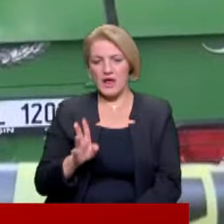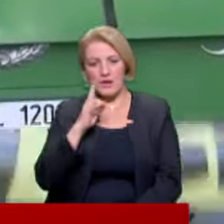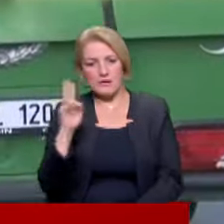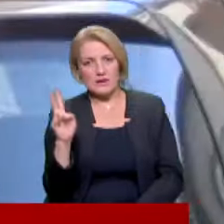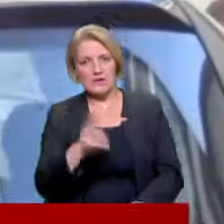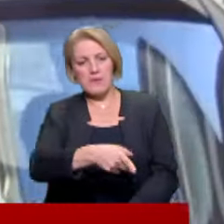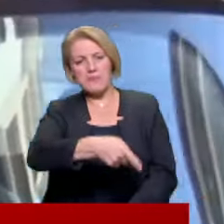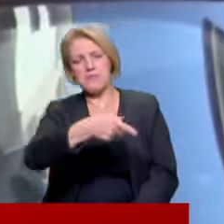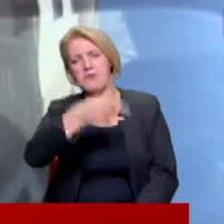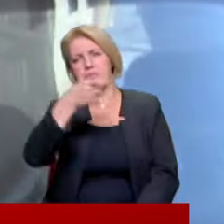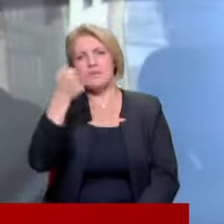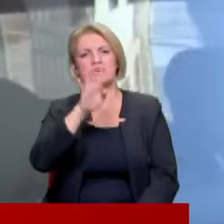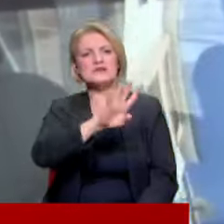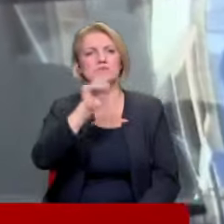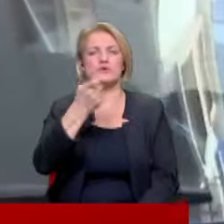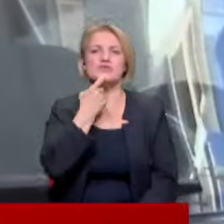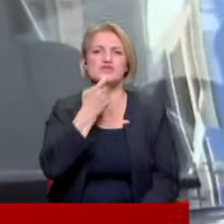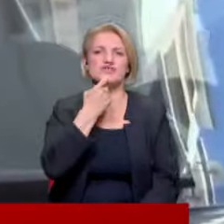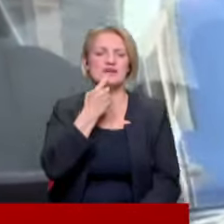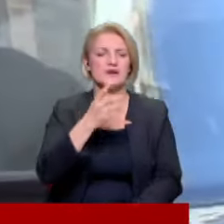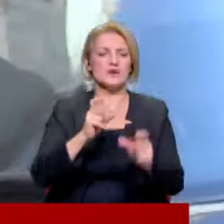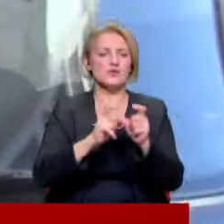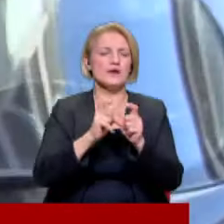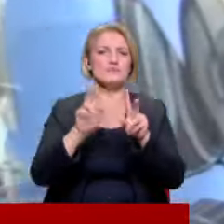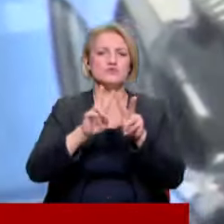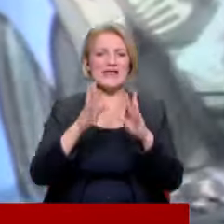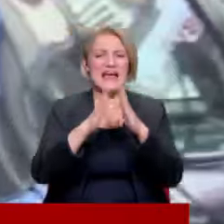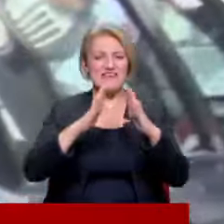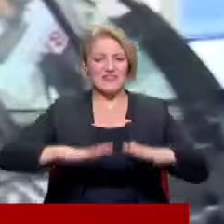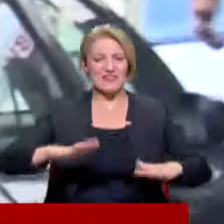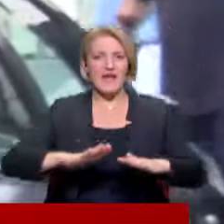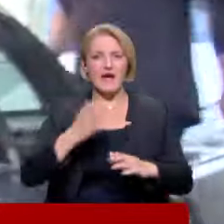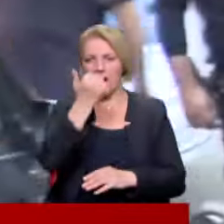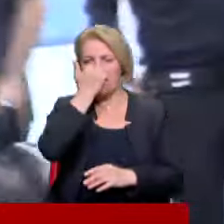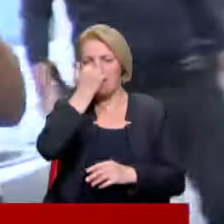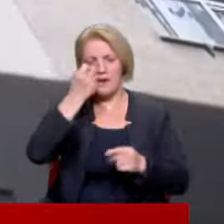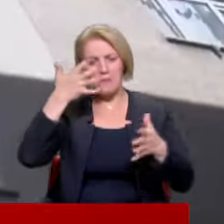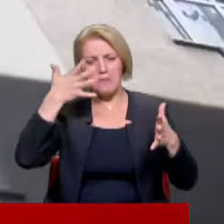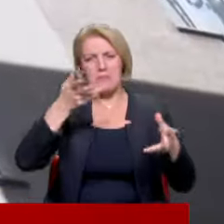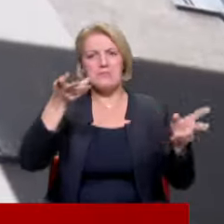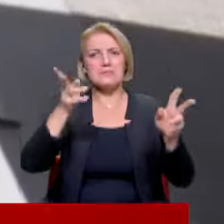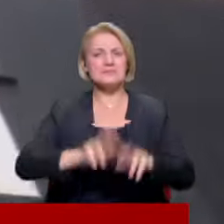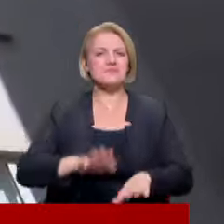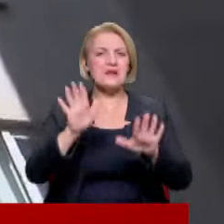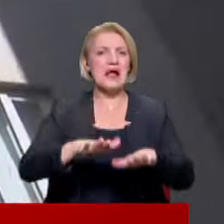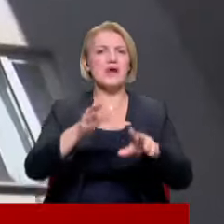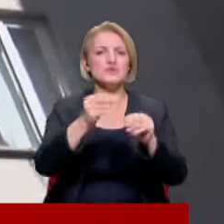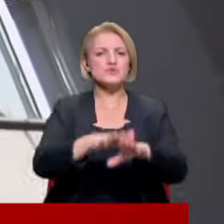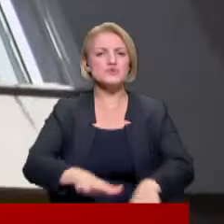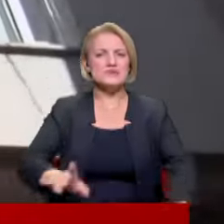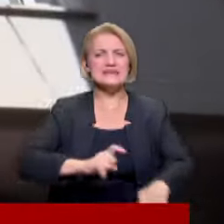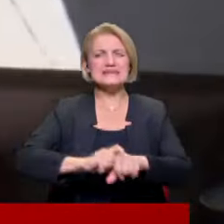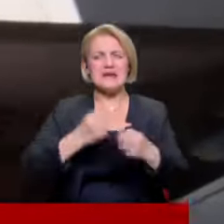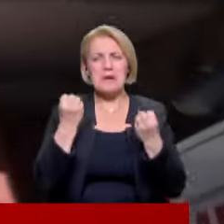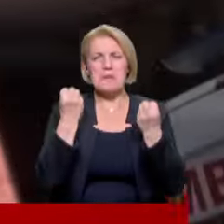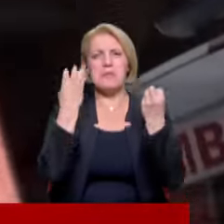gözleri önünde kurşuna dizdi. 49 yaşındaki Güler Muslu evinde kanlar içinde can verdi. Geride kalan çocukları sinir